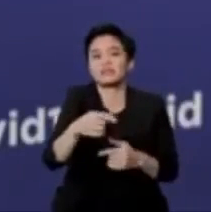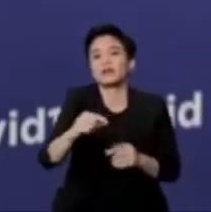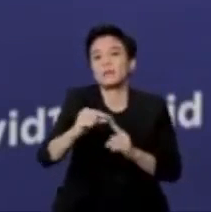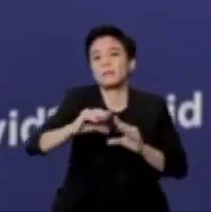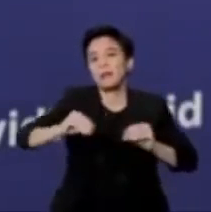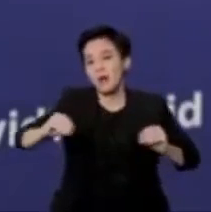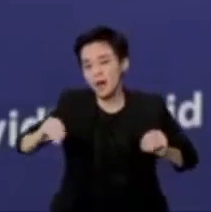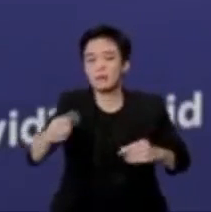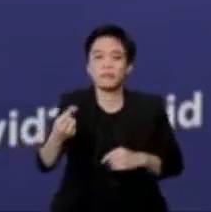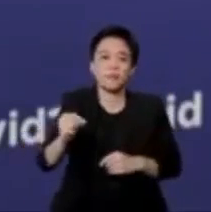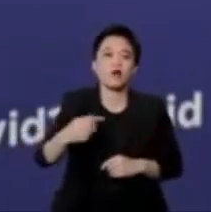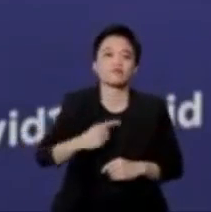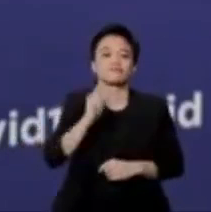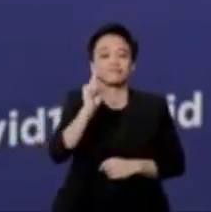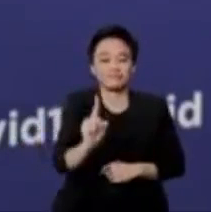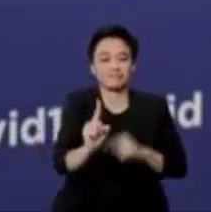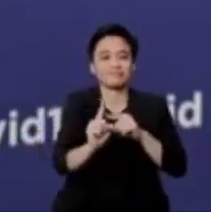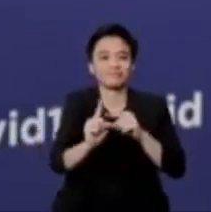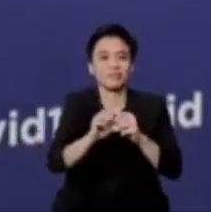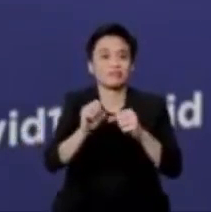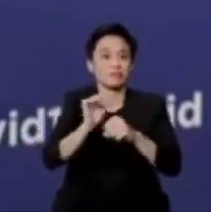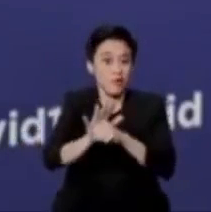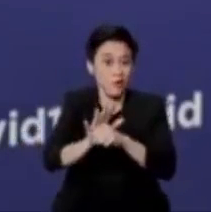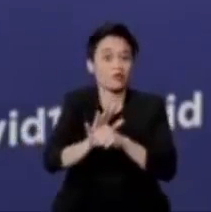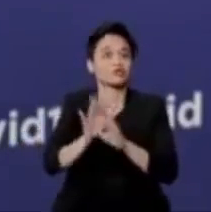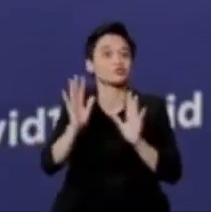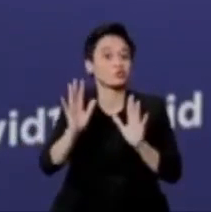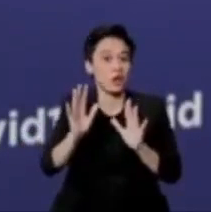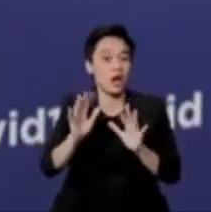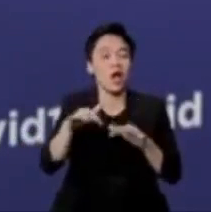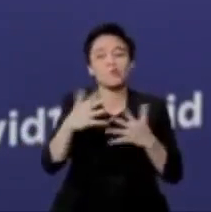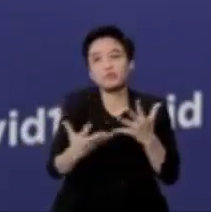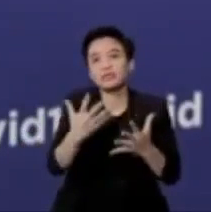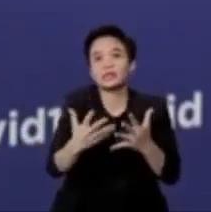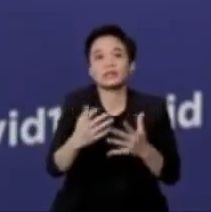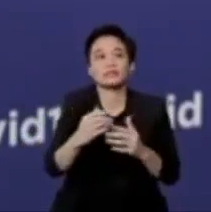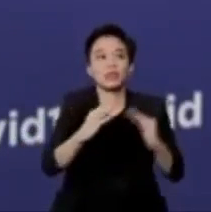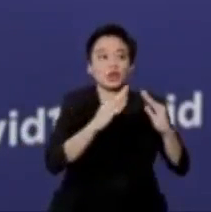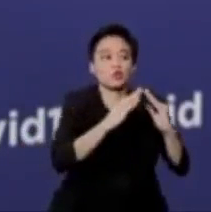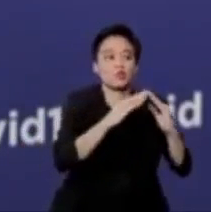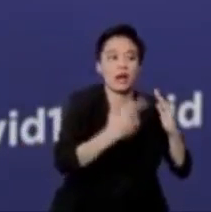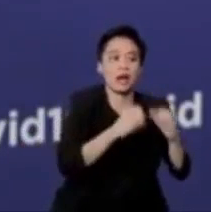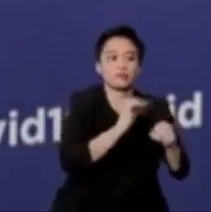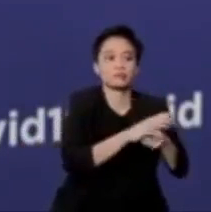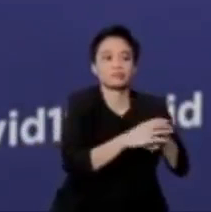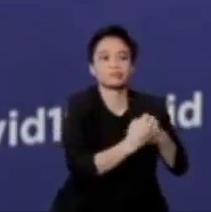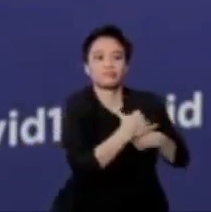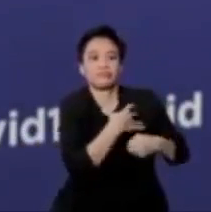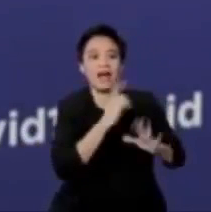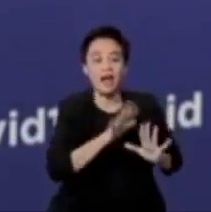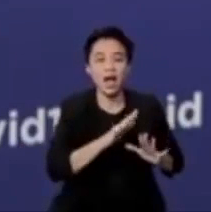positif mungkin positif bukan di kantor juga nih ada juga mungkin yang dulunya positif dari entah tadi dari dirumahnya sudah ya udah bawa